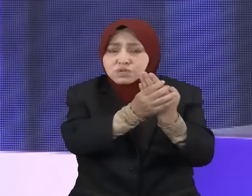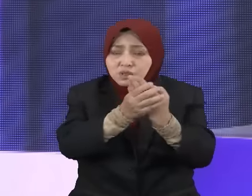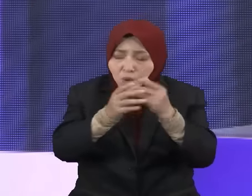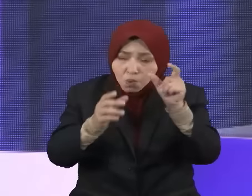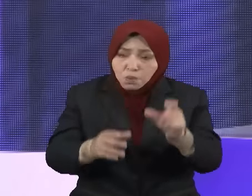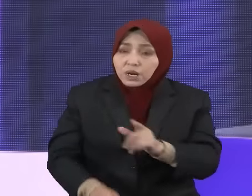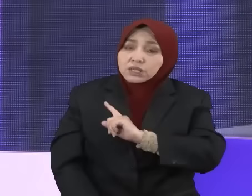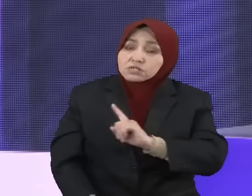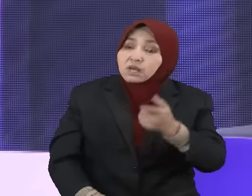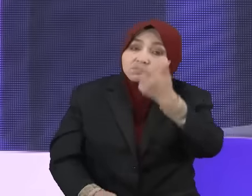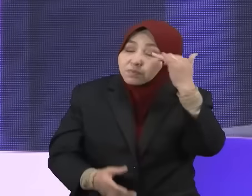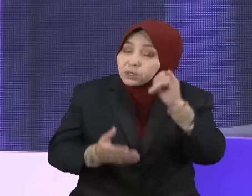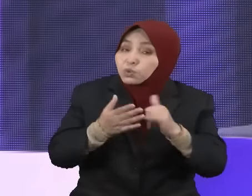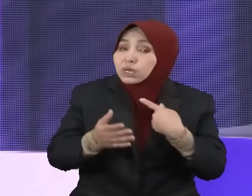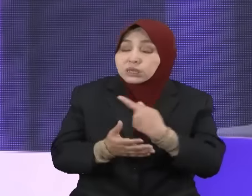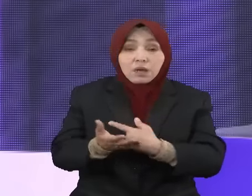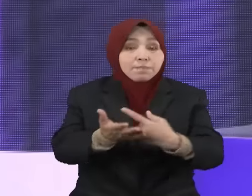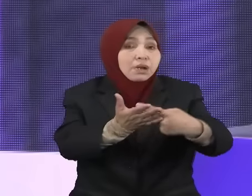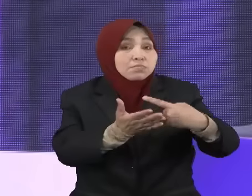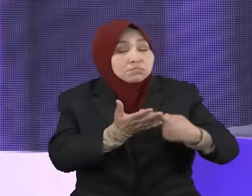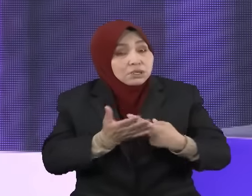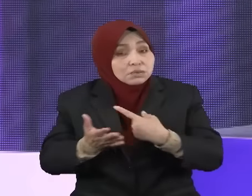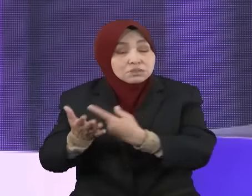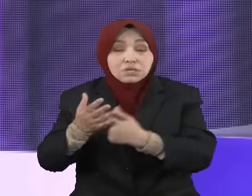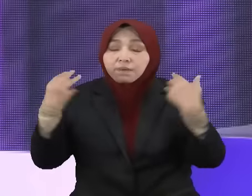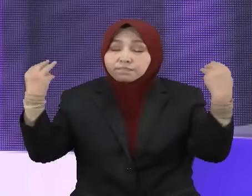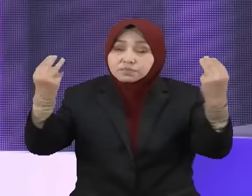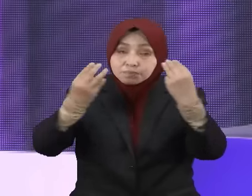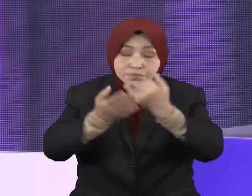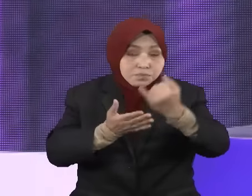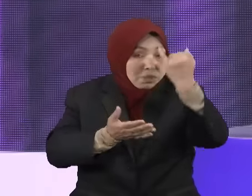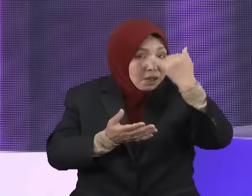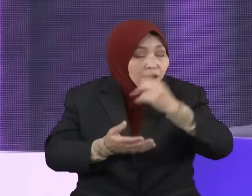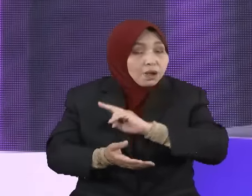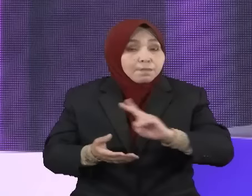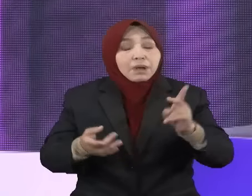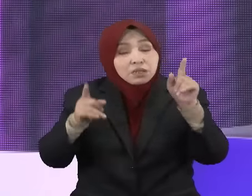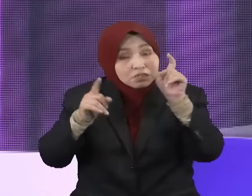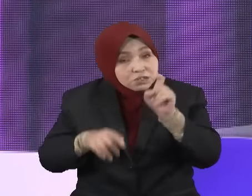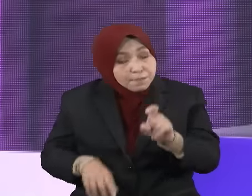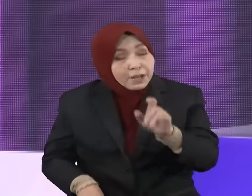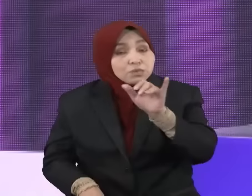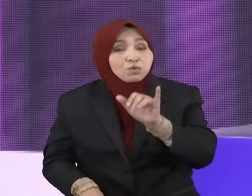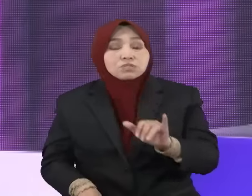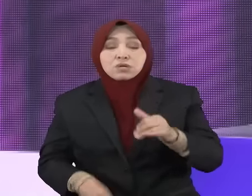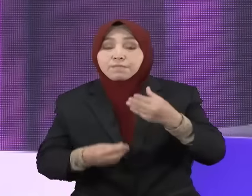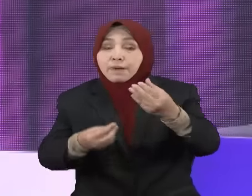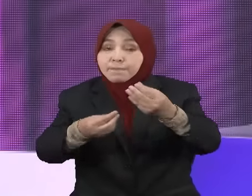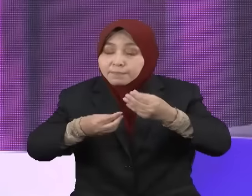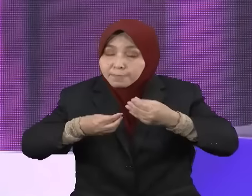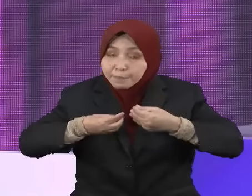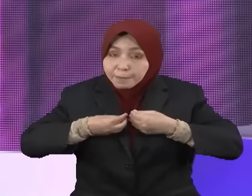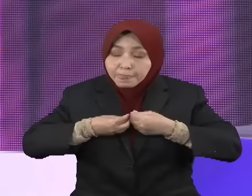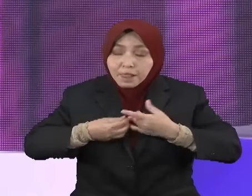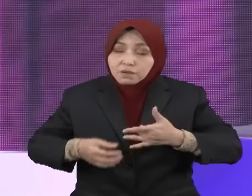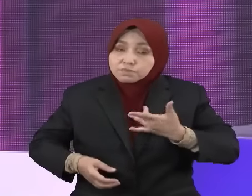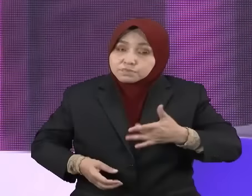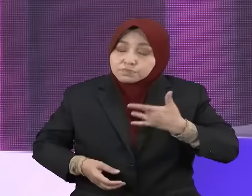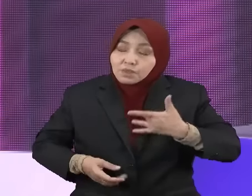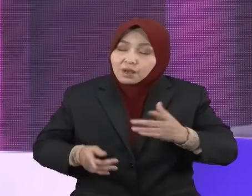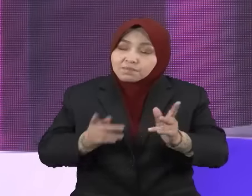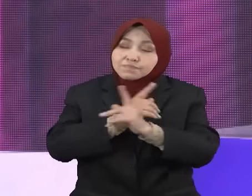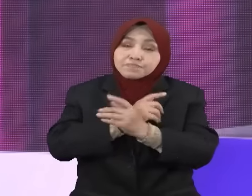itu sebabnya mengapa bila kita berbincang majlis-majlis ilmu agama, ia sepatutnya memberikan rasa rahmah,